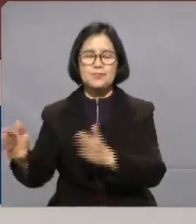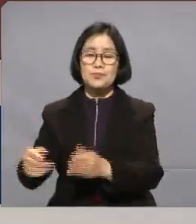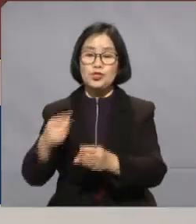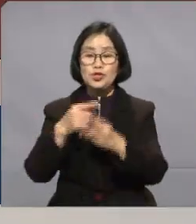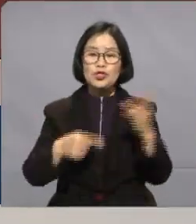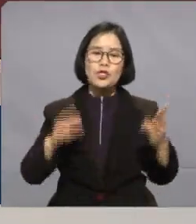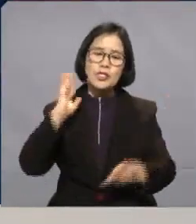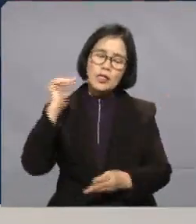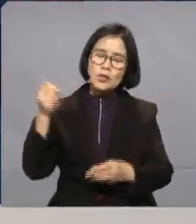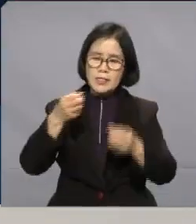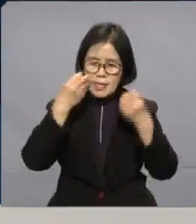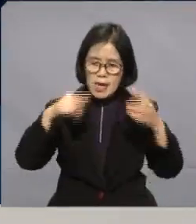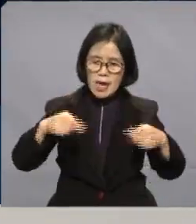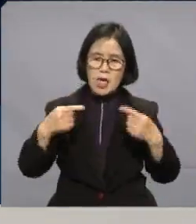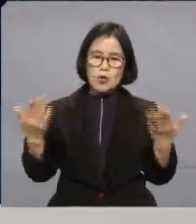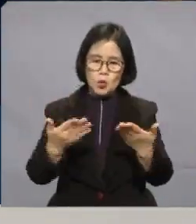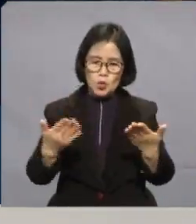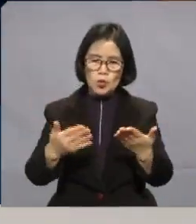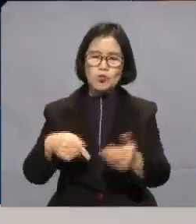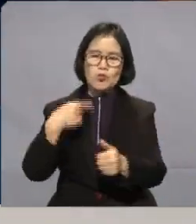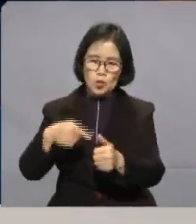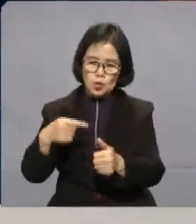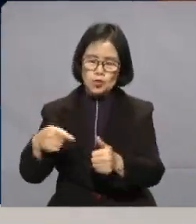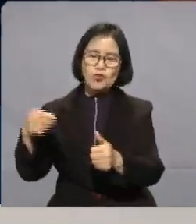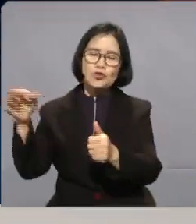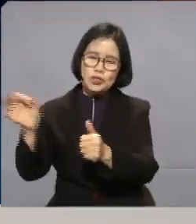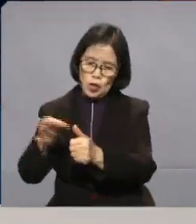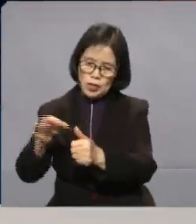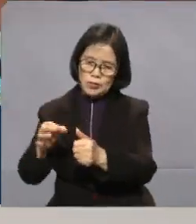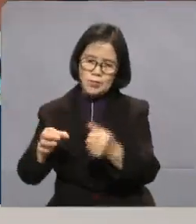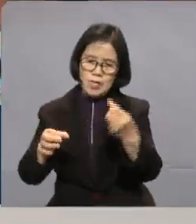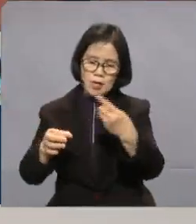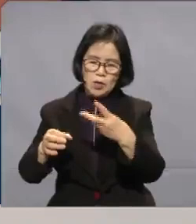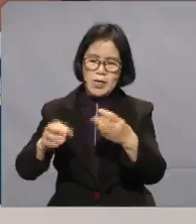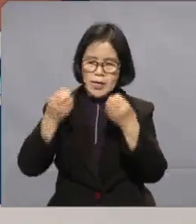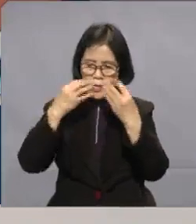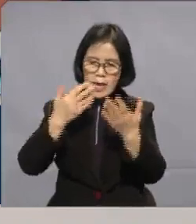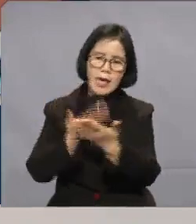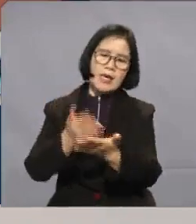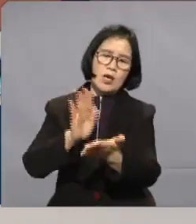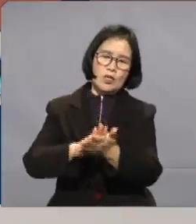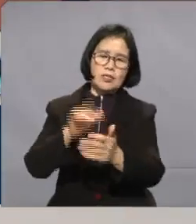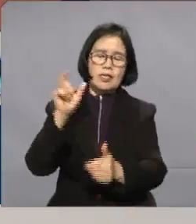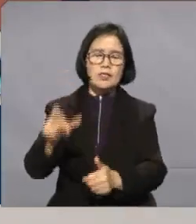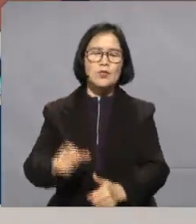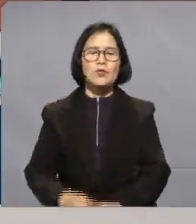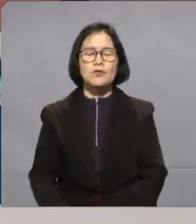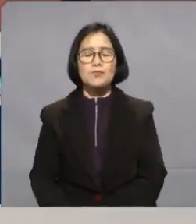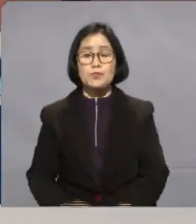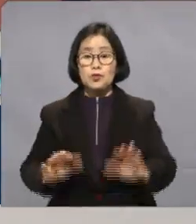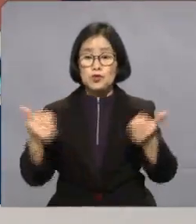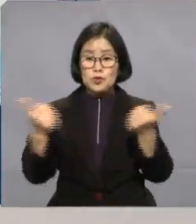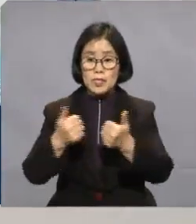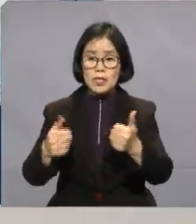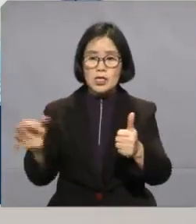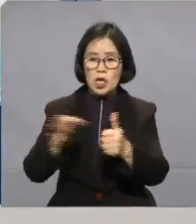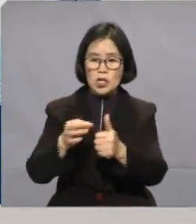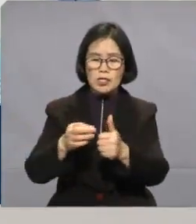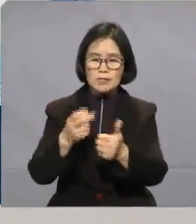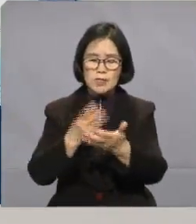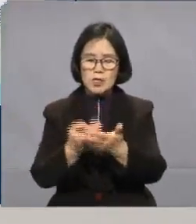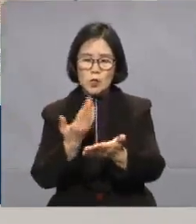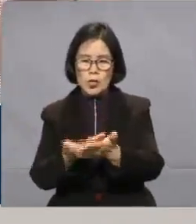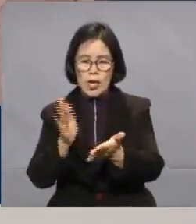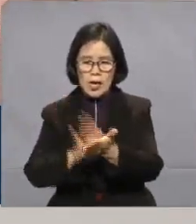윤석열 대통령이 새해 들어 노동과 교육, 연금 이 세 분야에 대한 개혁을 강조하고 있는데요. 국회에서도 연금 제도 개혁